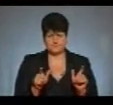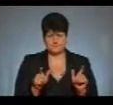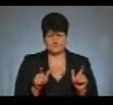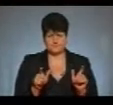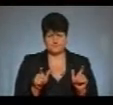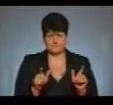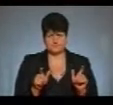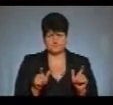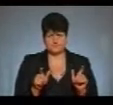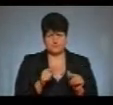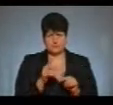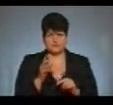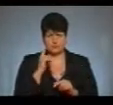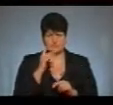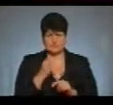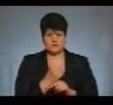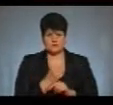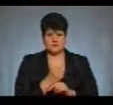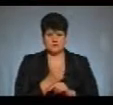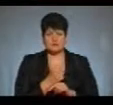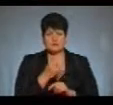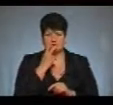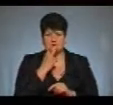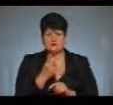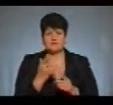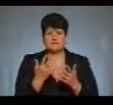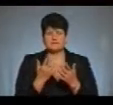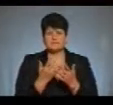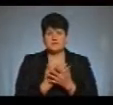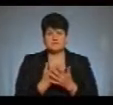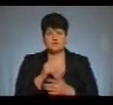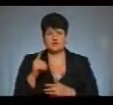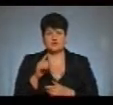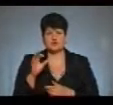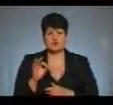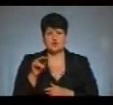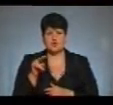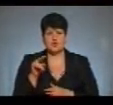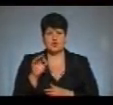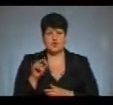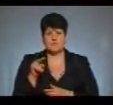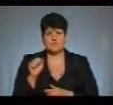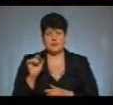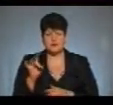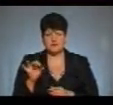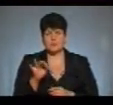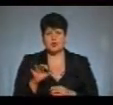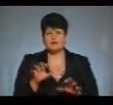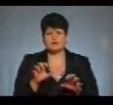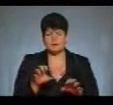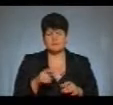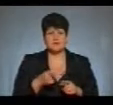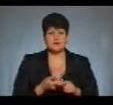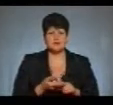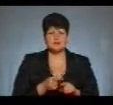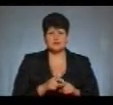Ви думаєте, в них вийде? Будемо дивитися фільм «Зоопарк» про тварин. Саме ця подія мені дуже сильно